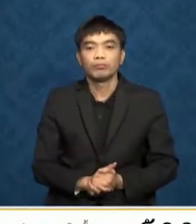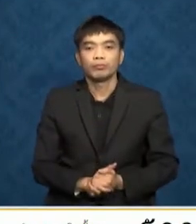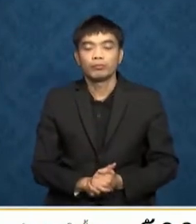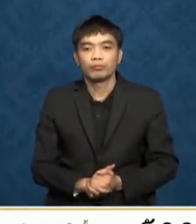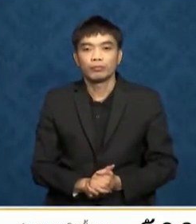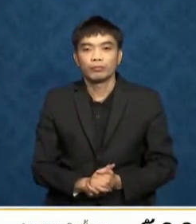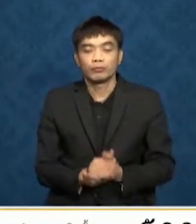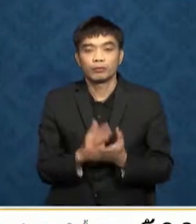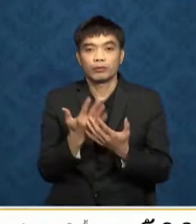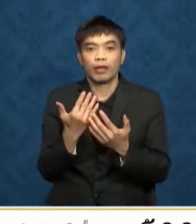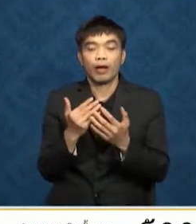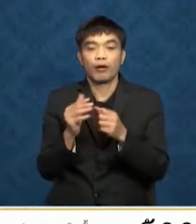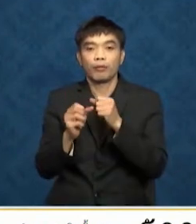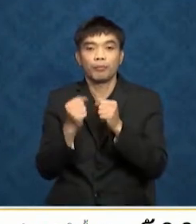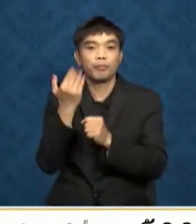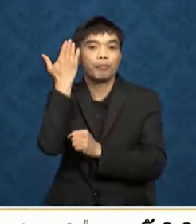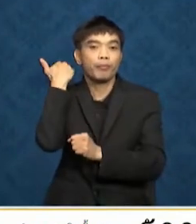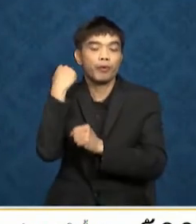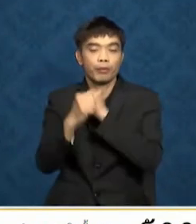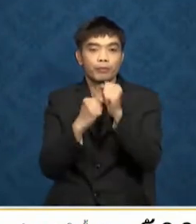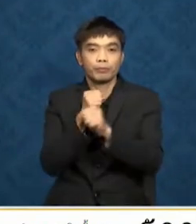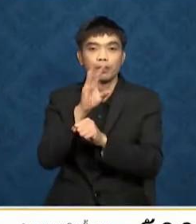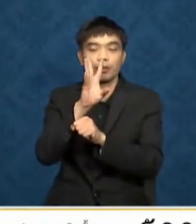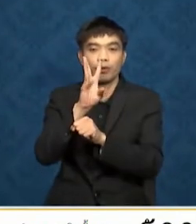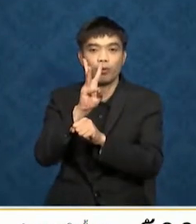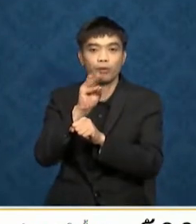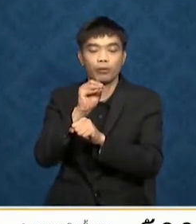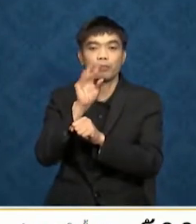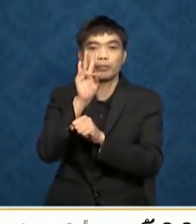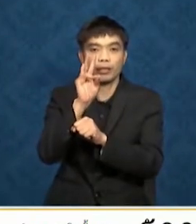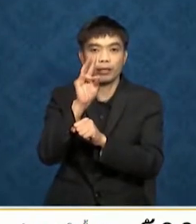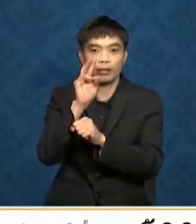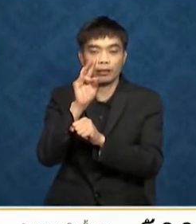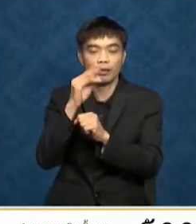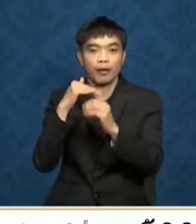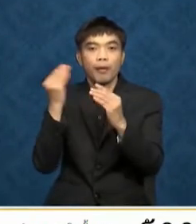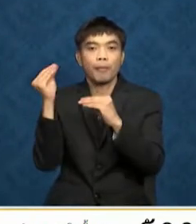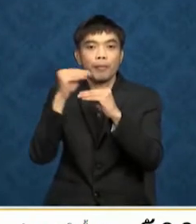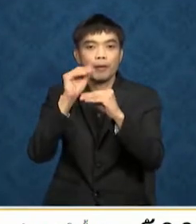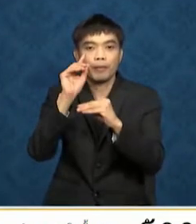เพิ่มขึ้นจากงบประมาณปี2567 27,000